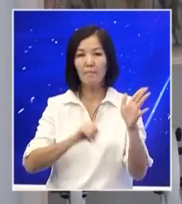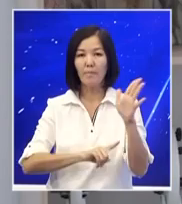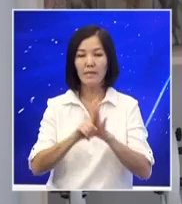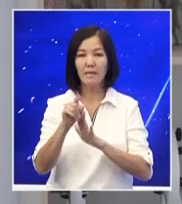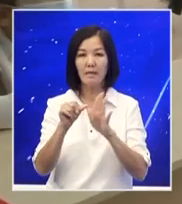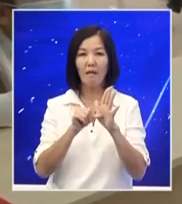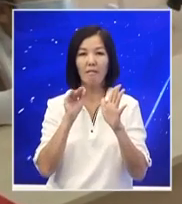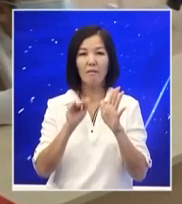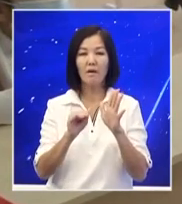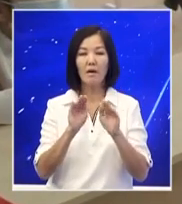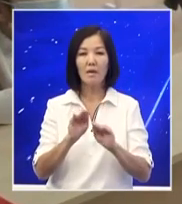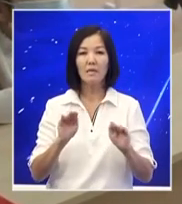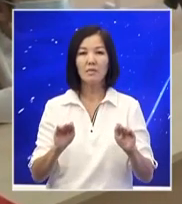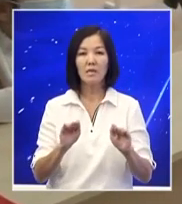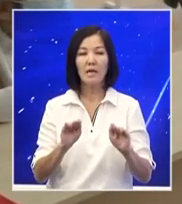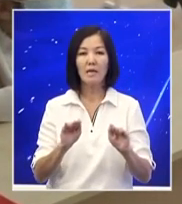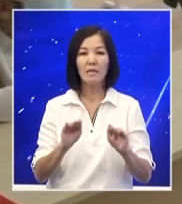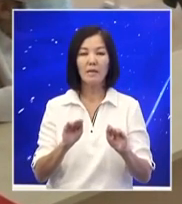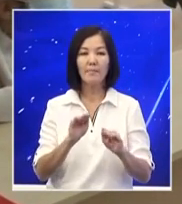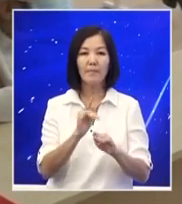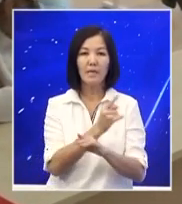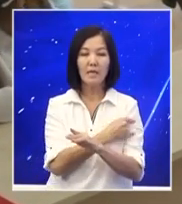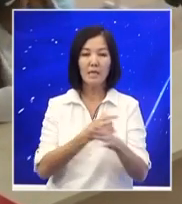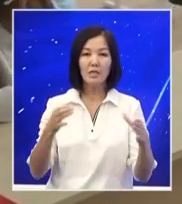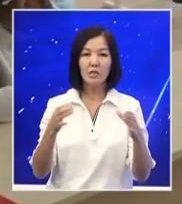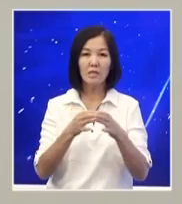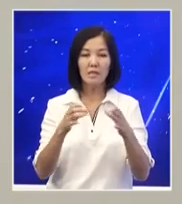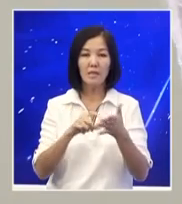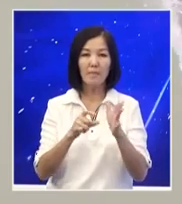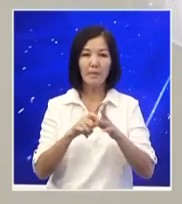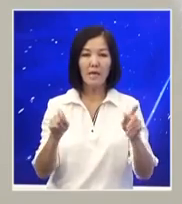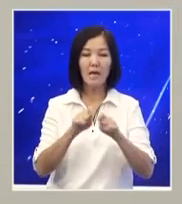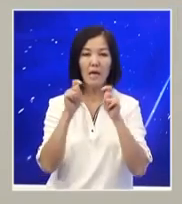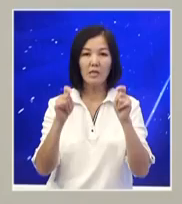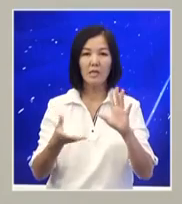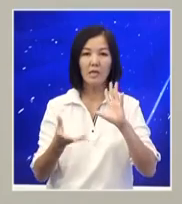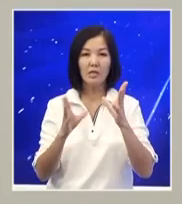қатар 6000-ға жуық шәкіртке кезекші сыныптар ашылған. Елді мекендерде тағы бала